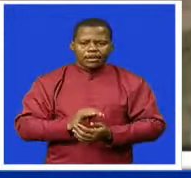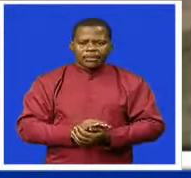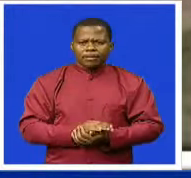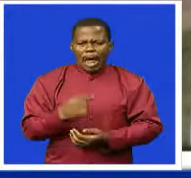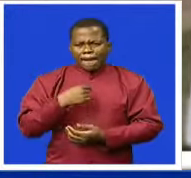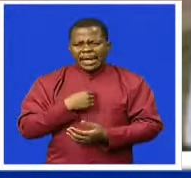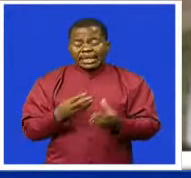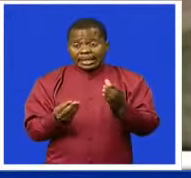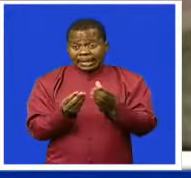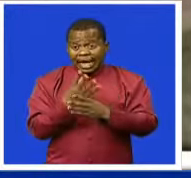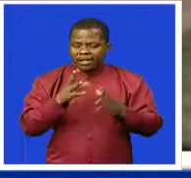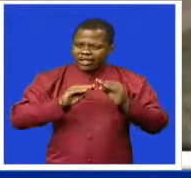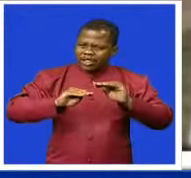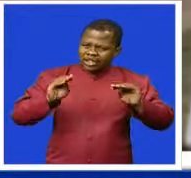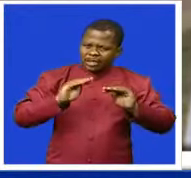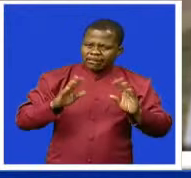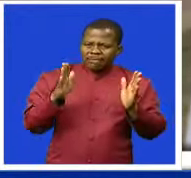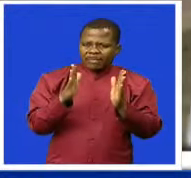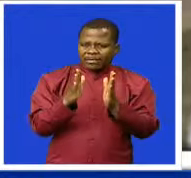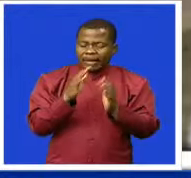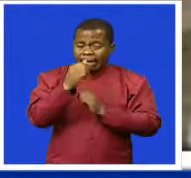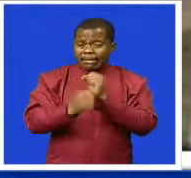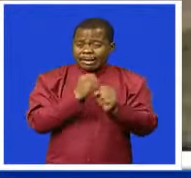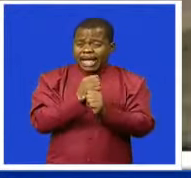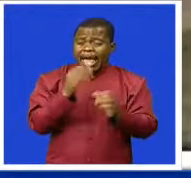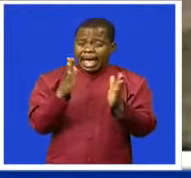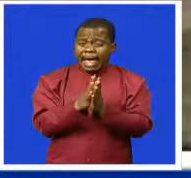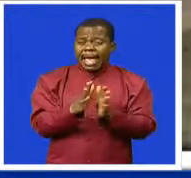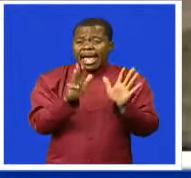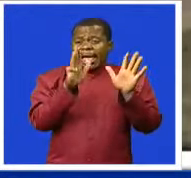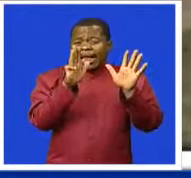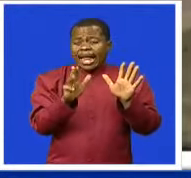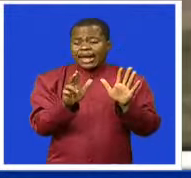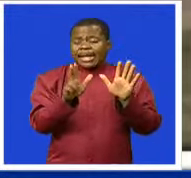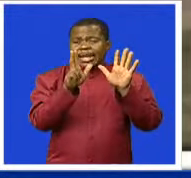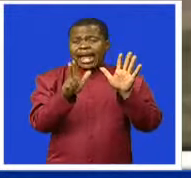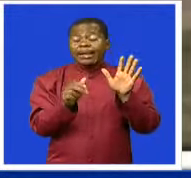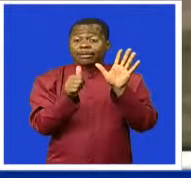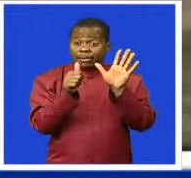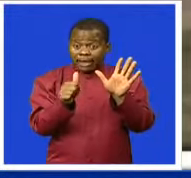1986 kodwa emana eNazarene ngifike